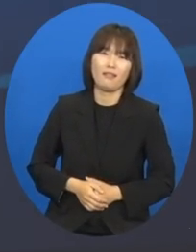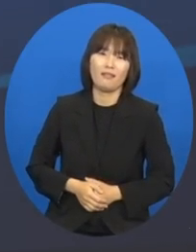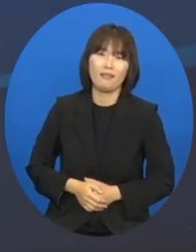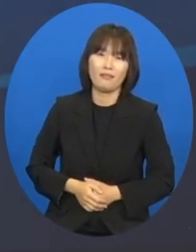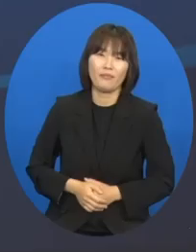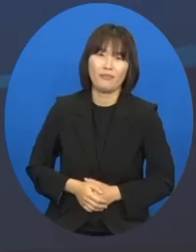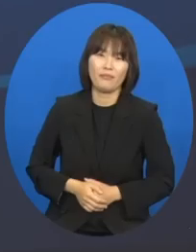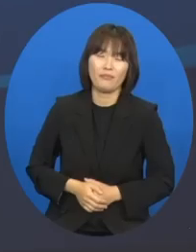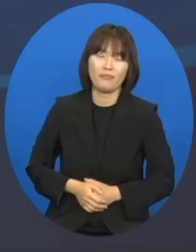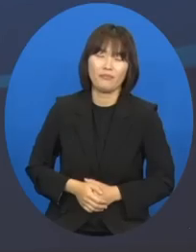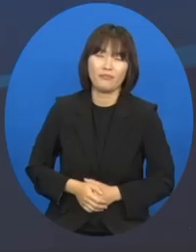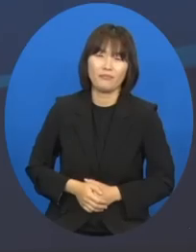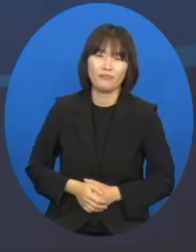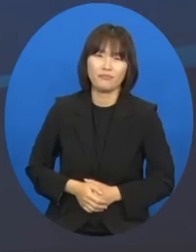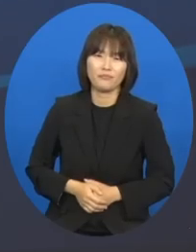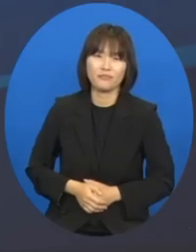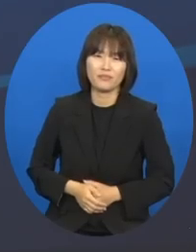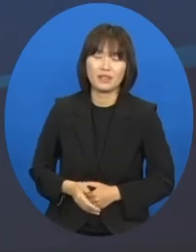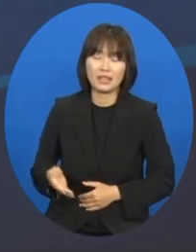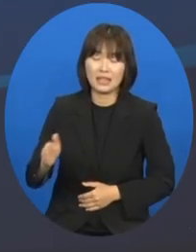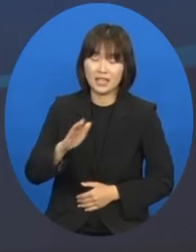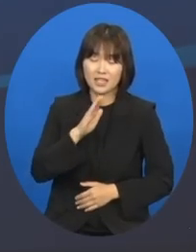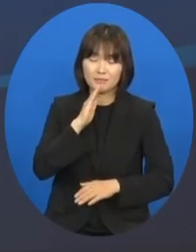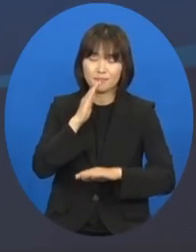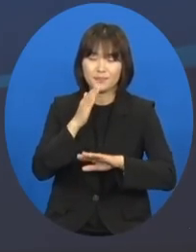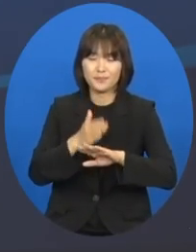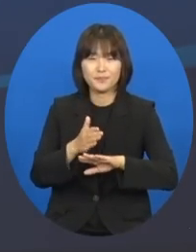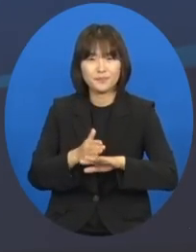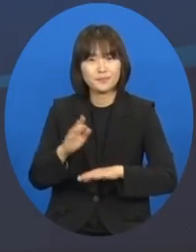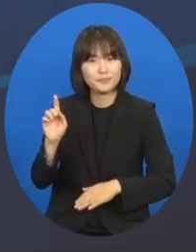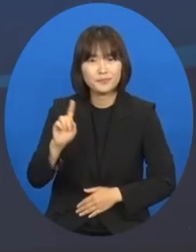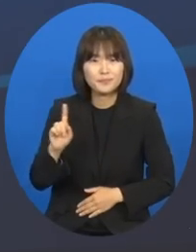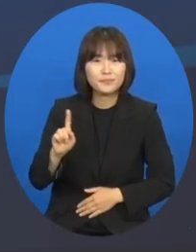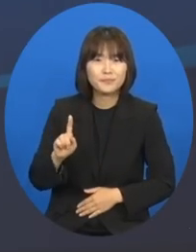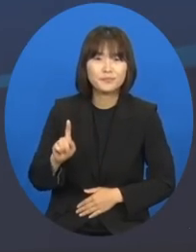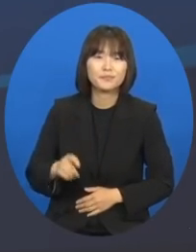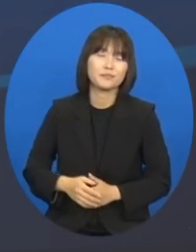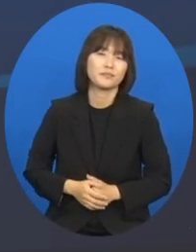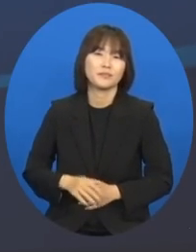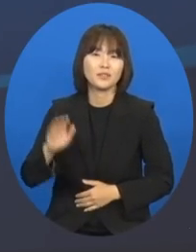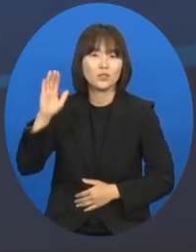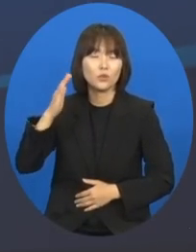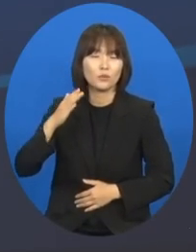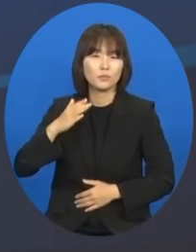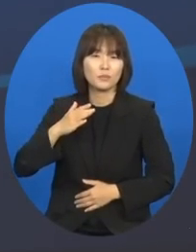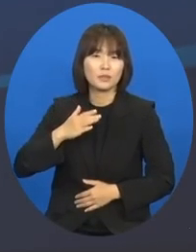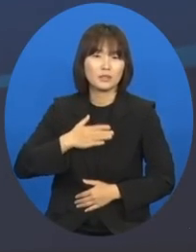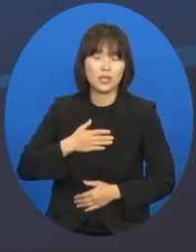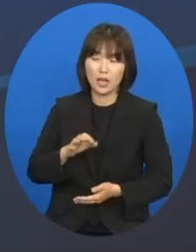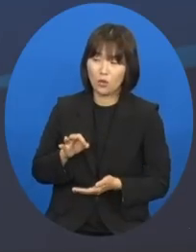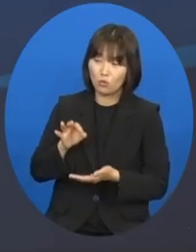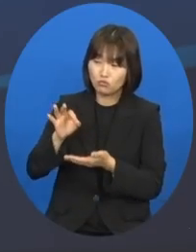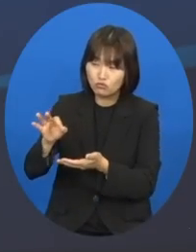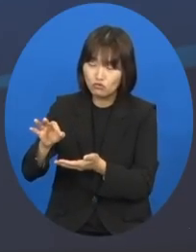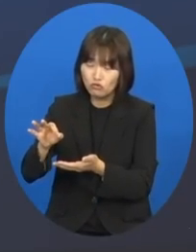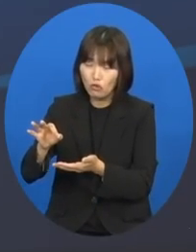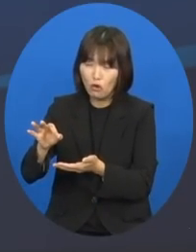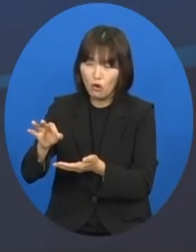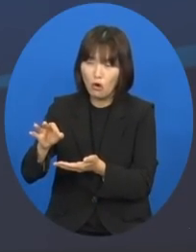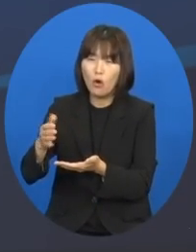그러던 아들입니다 근데 참 감사한 것은 요즘은 제 용돈을 받아줘서 너무